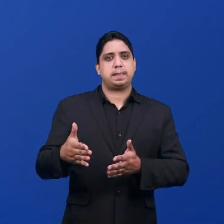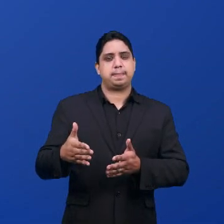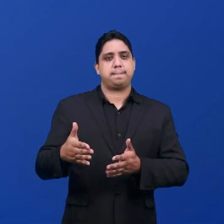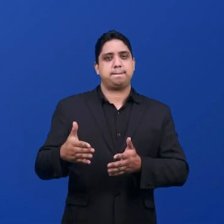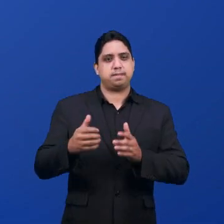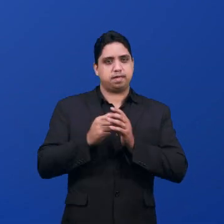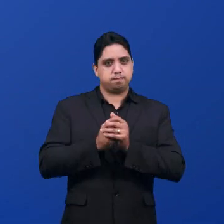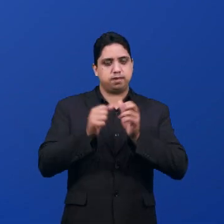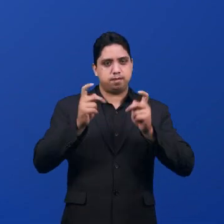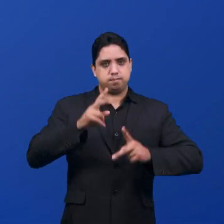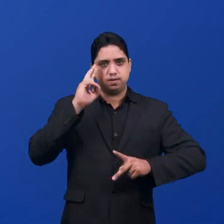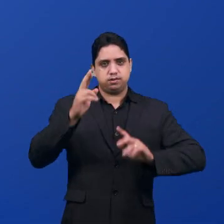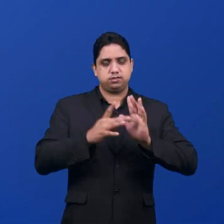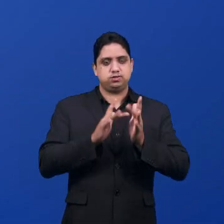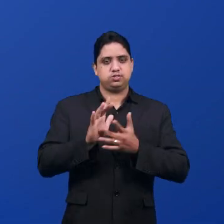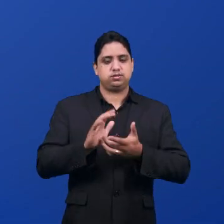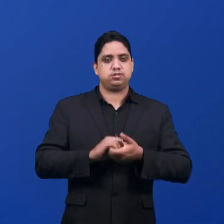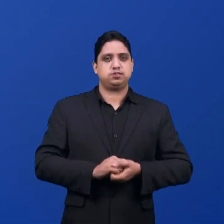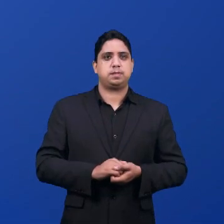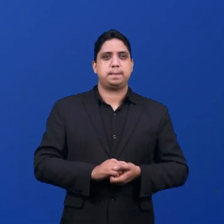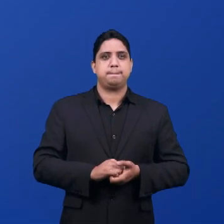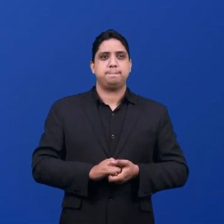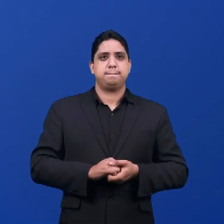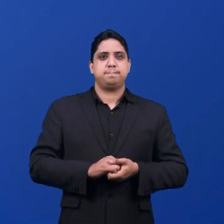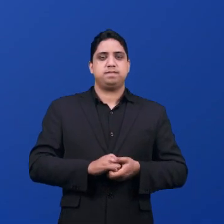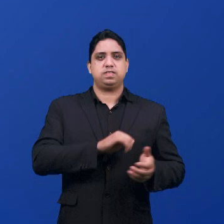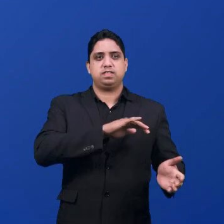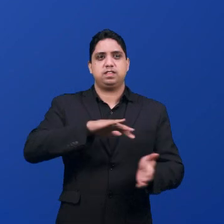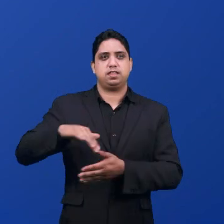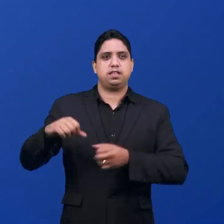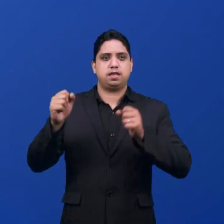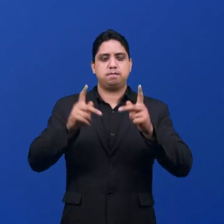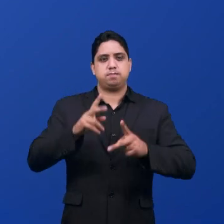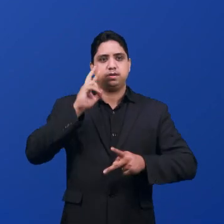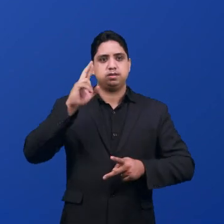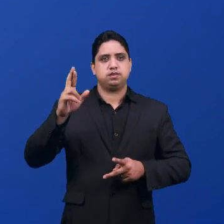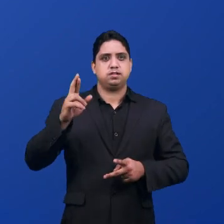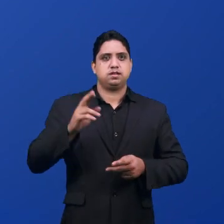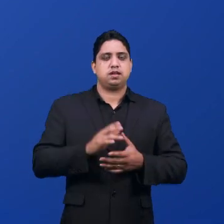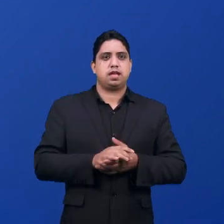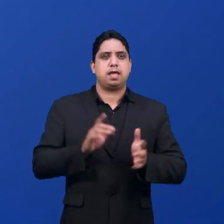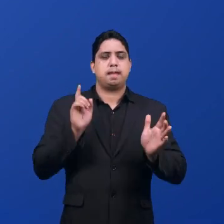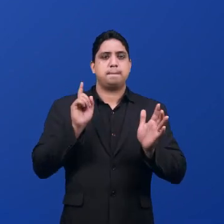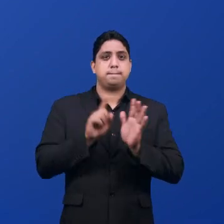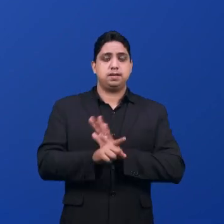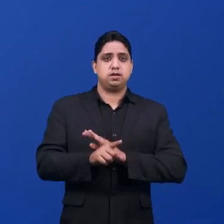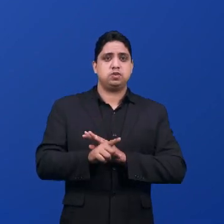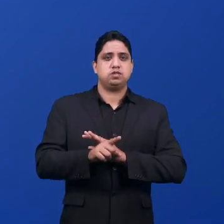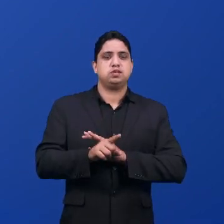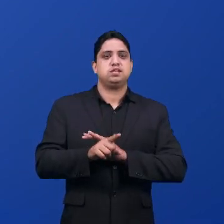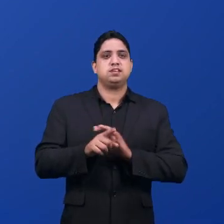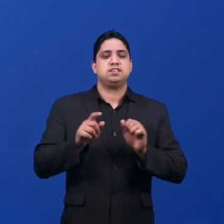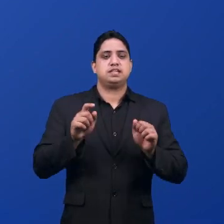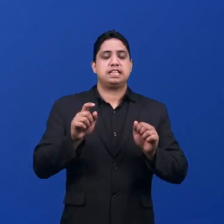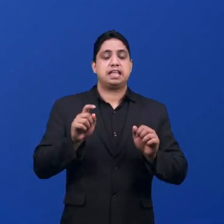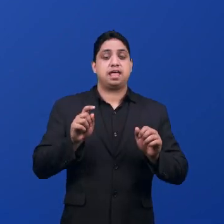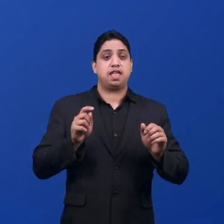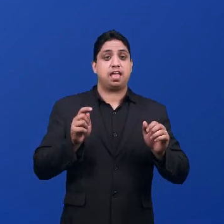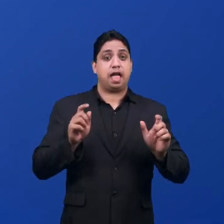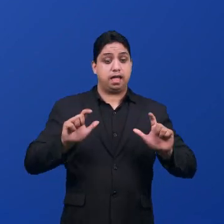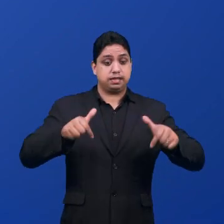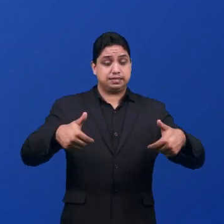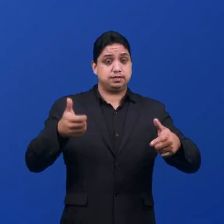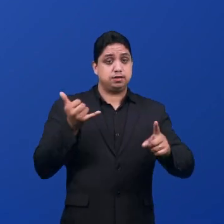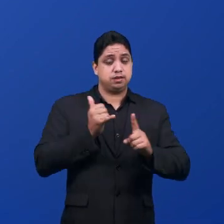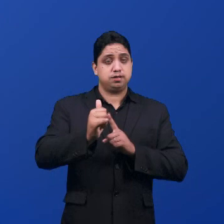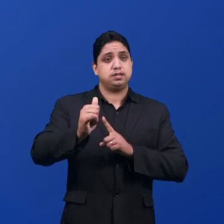Jésus viendra chercher son Église. La paix du Seigneur Jésus. La paix du Seigneur, mes frères. La question est, en faisant